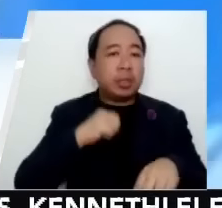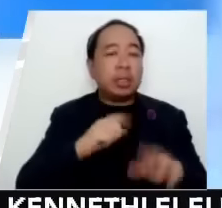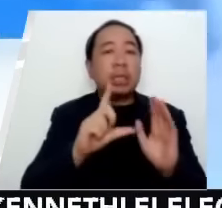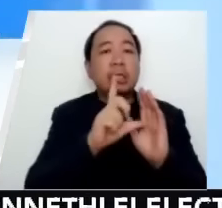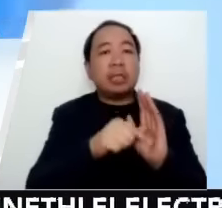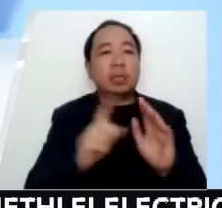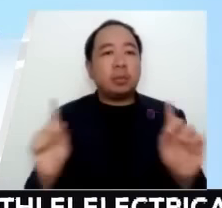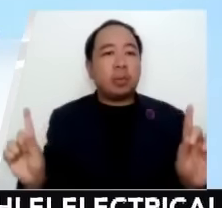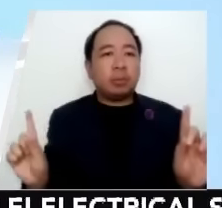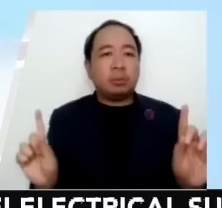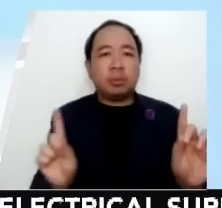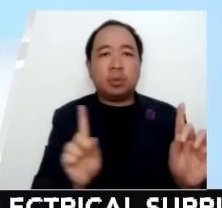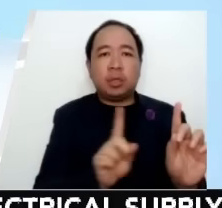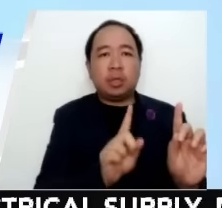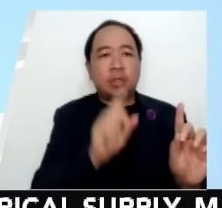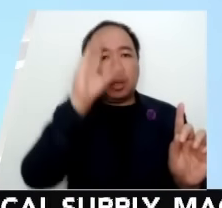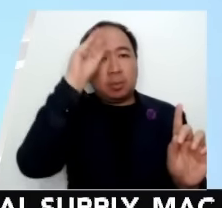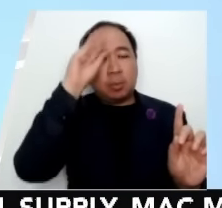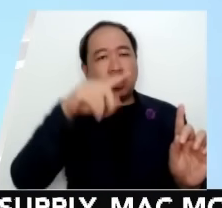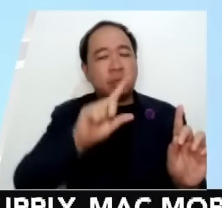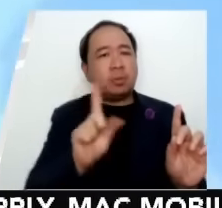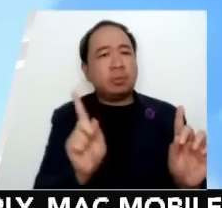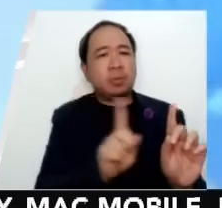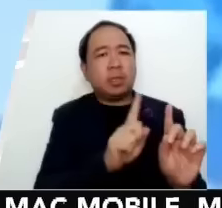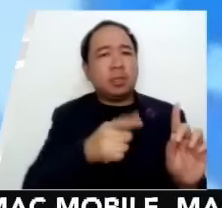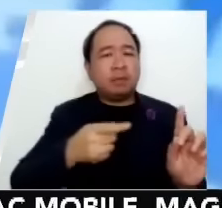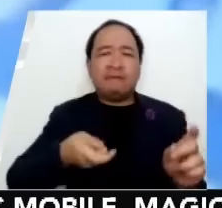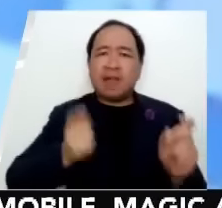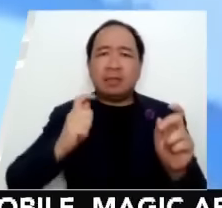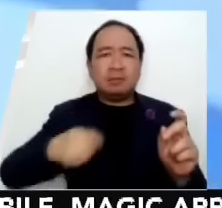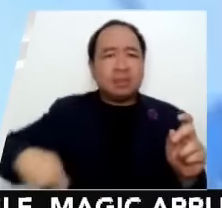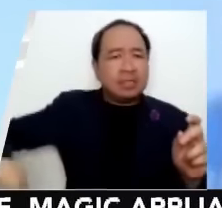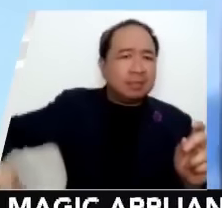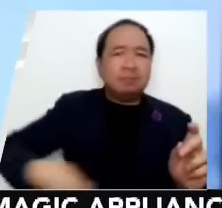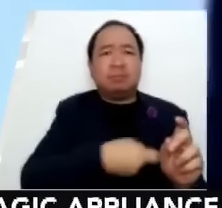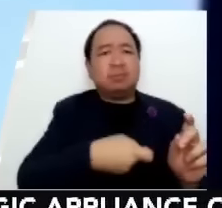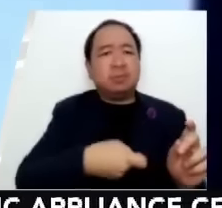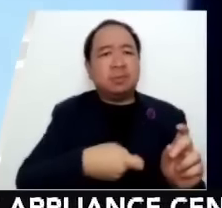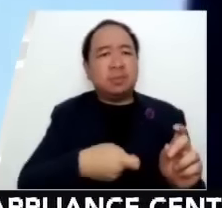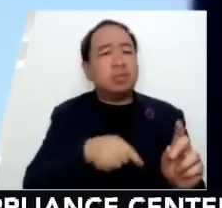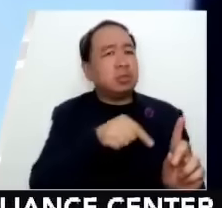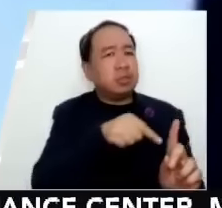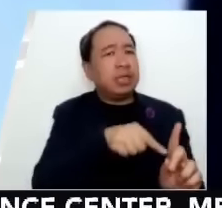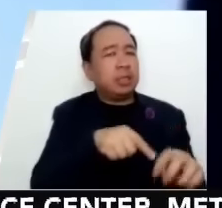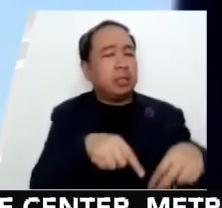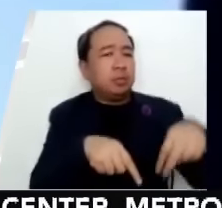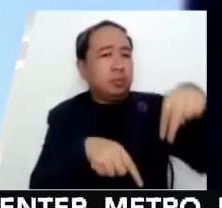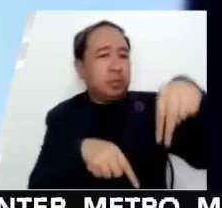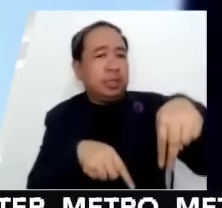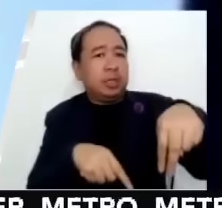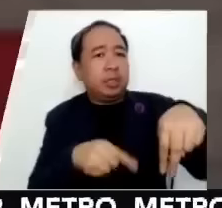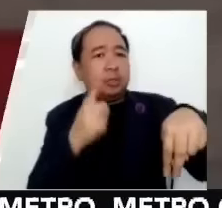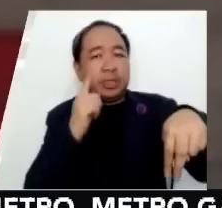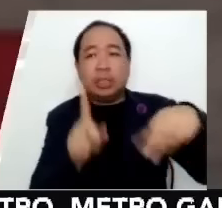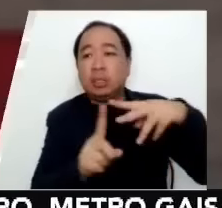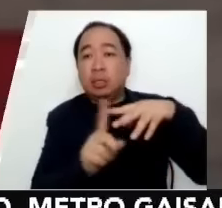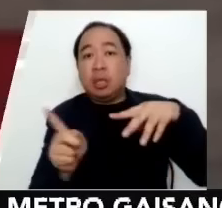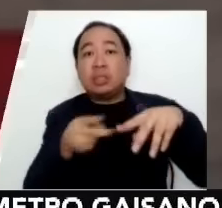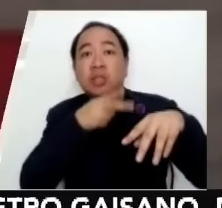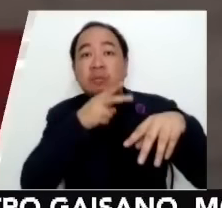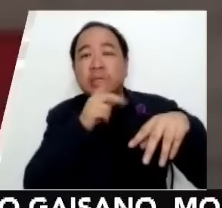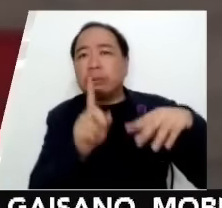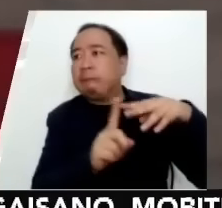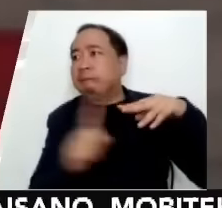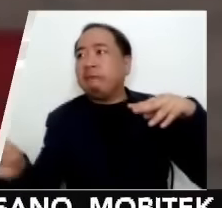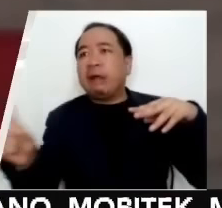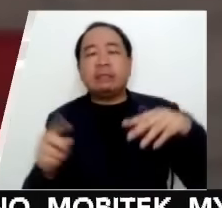lalaki ang lumapit sa kanya at bigla siyang sinaksak sa likuran. Napatayo pa ang biktima habang mabilis na tumakas ang suspect. Nalaman din natin yung